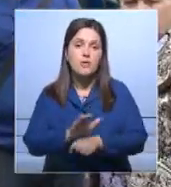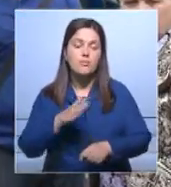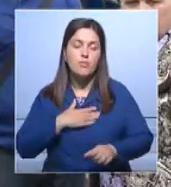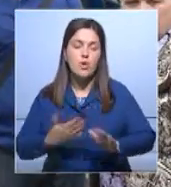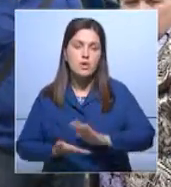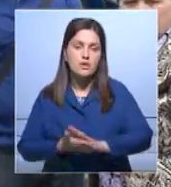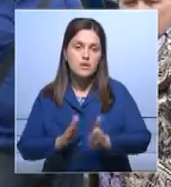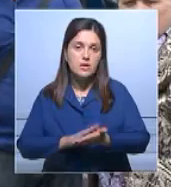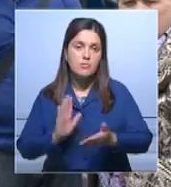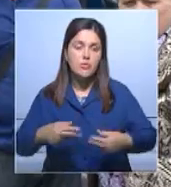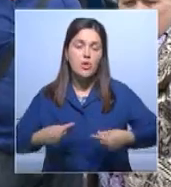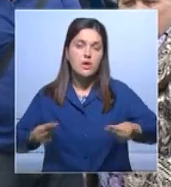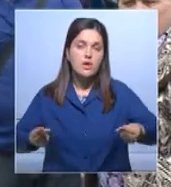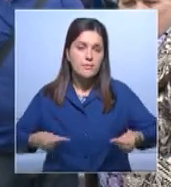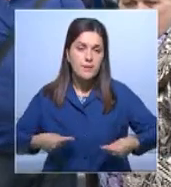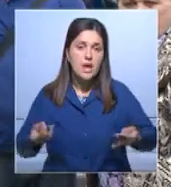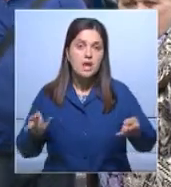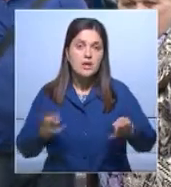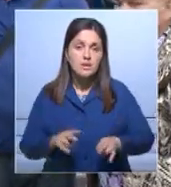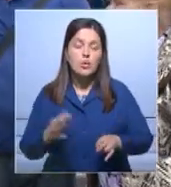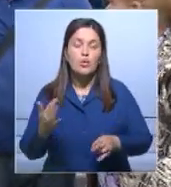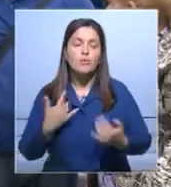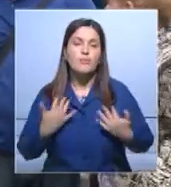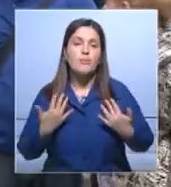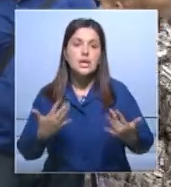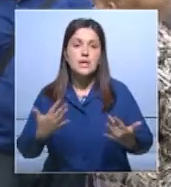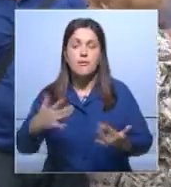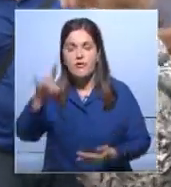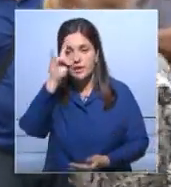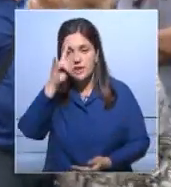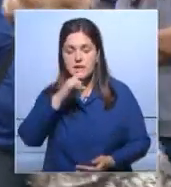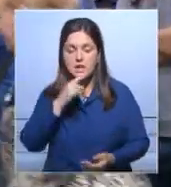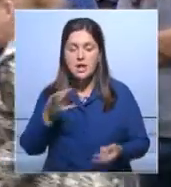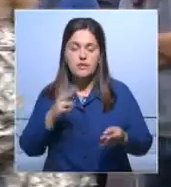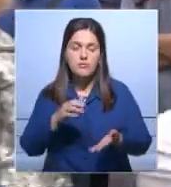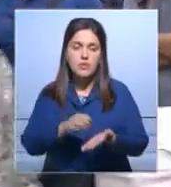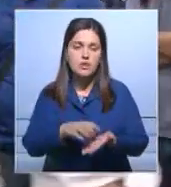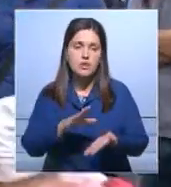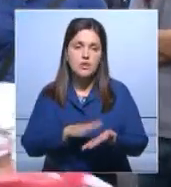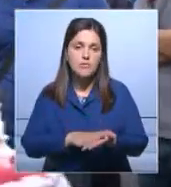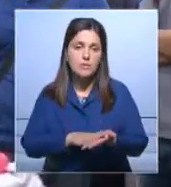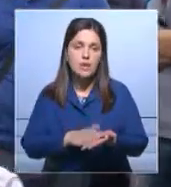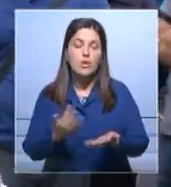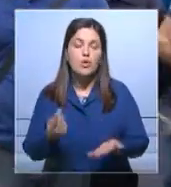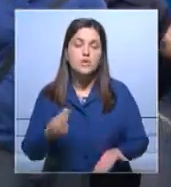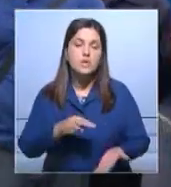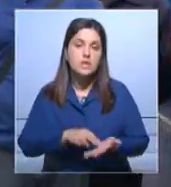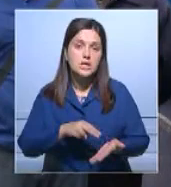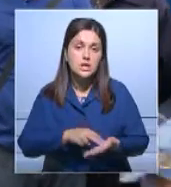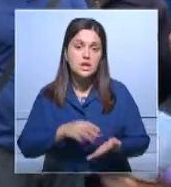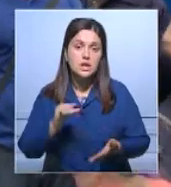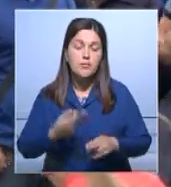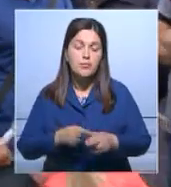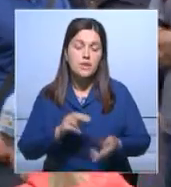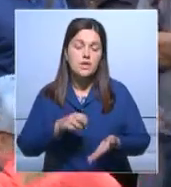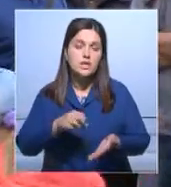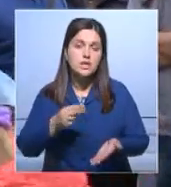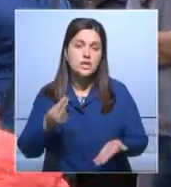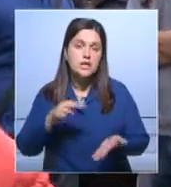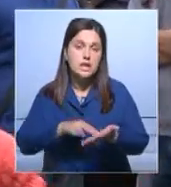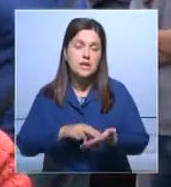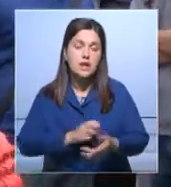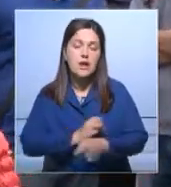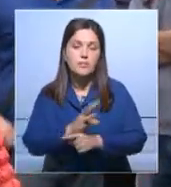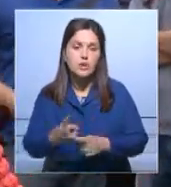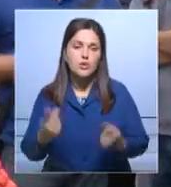с ними конкретные объемы, которые нужны для потребностей республики, фиксировать с ними социально приемлемую цену и по этим ценам обеспечивать все